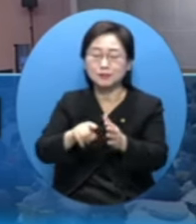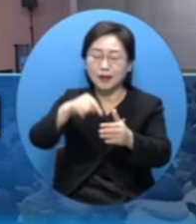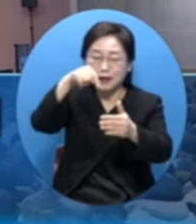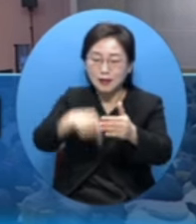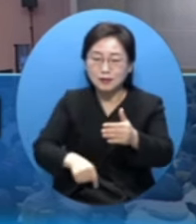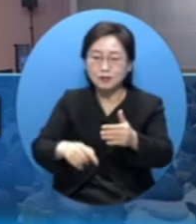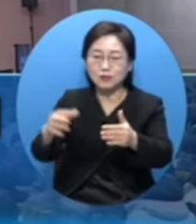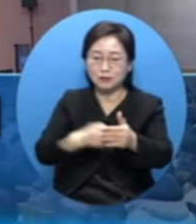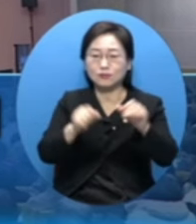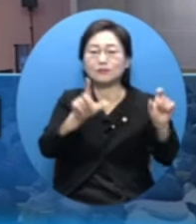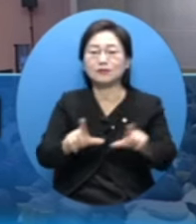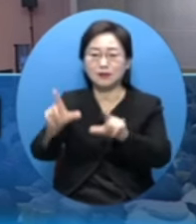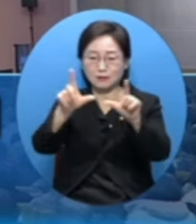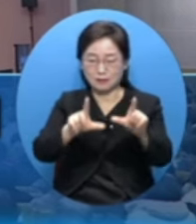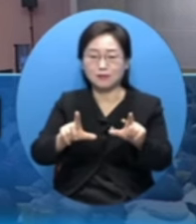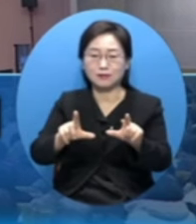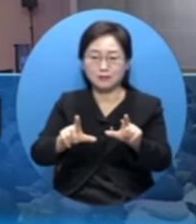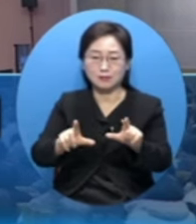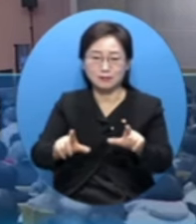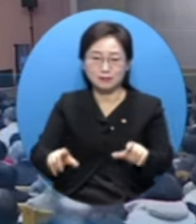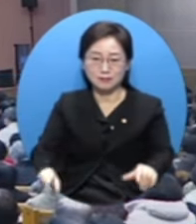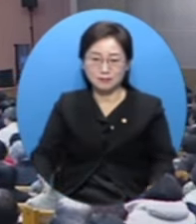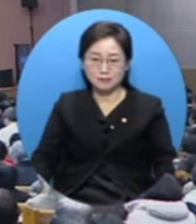사는 것이라.